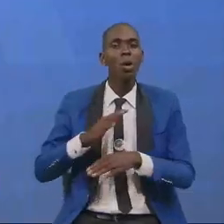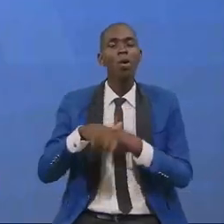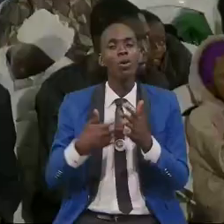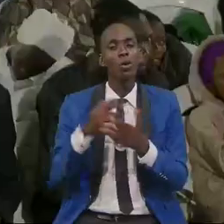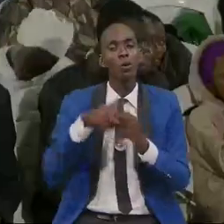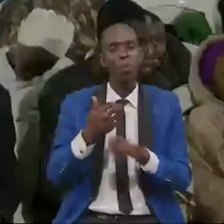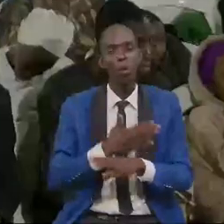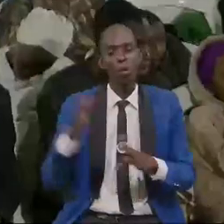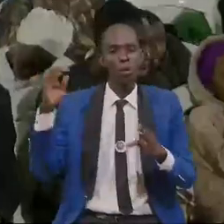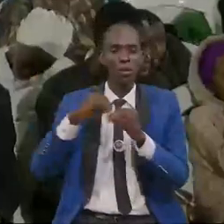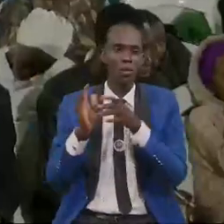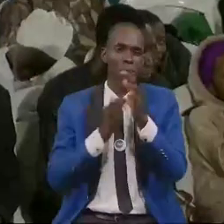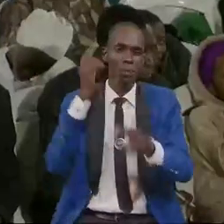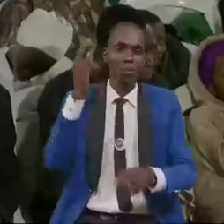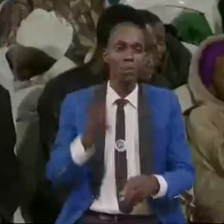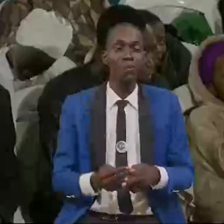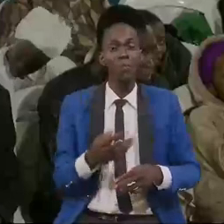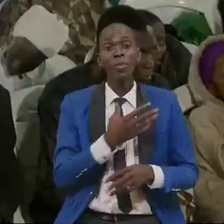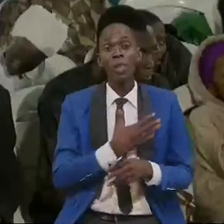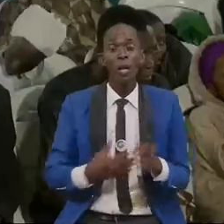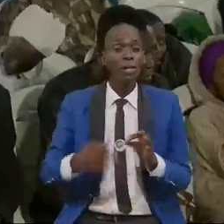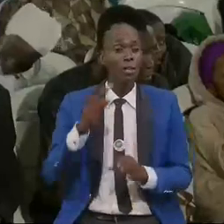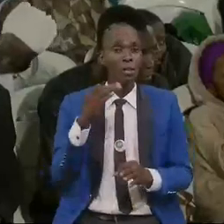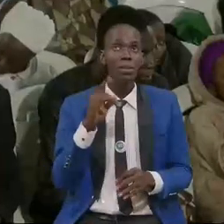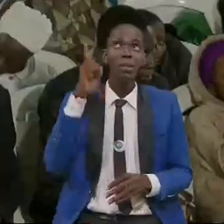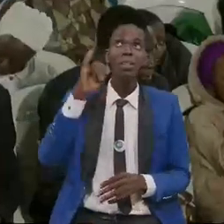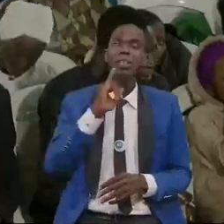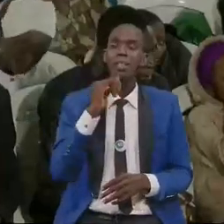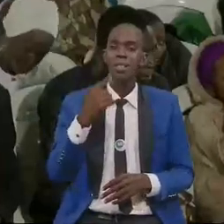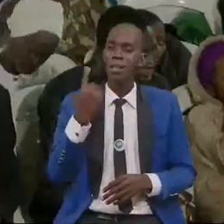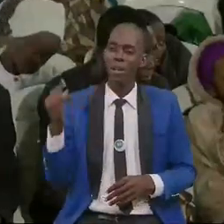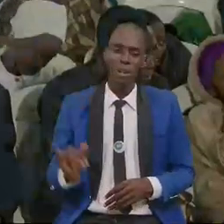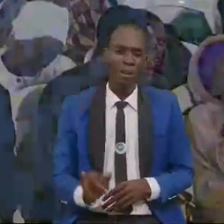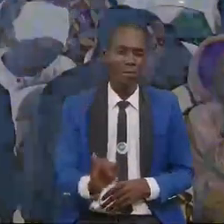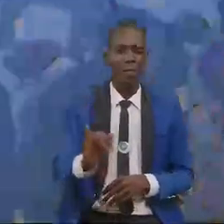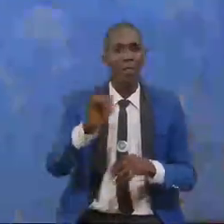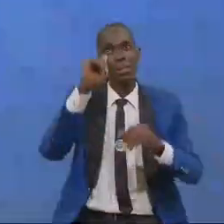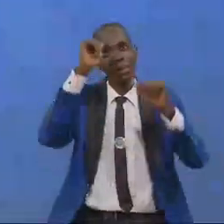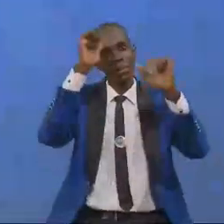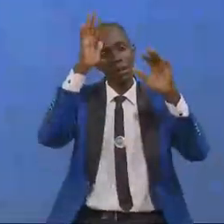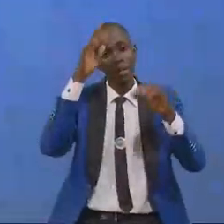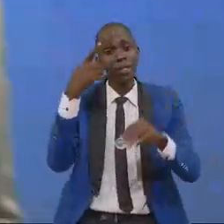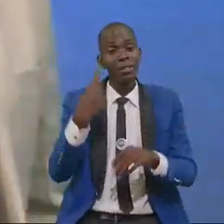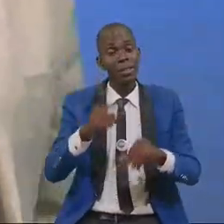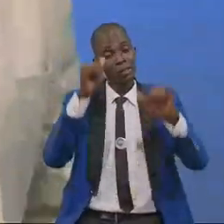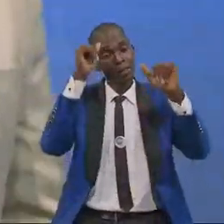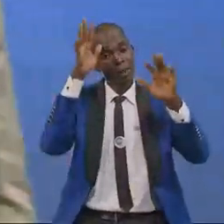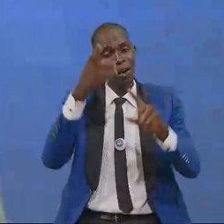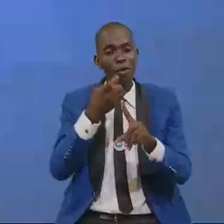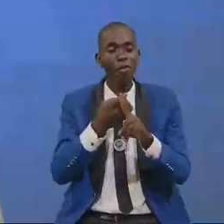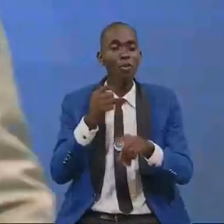nom de Jésus il est le père éternel de toutes l'éternité